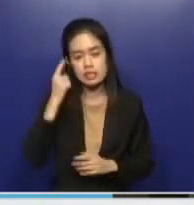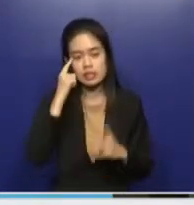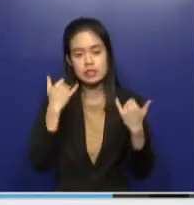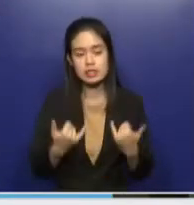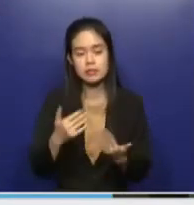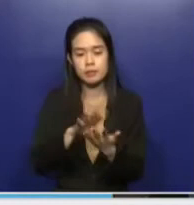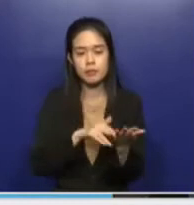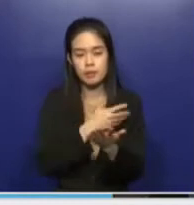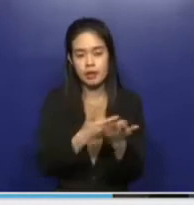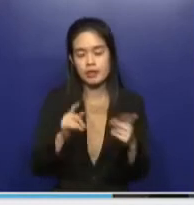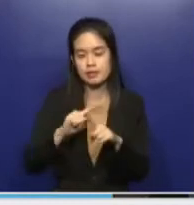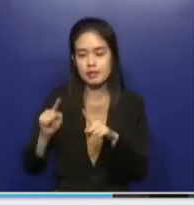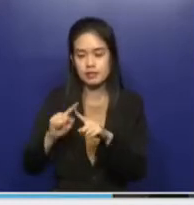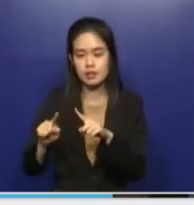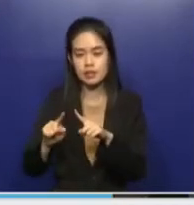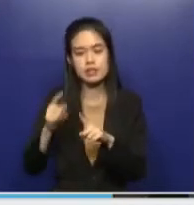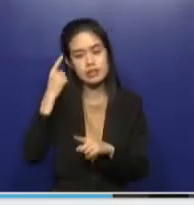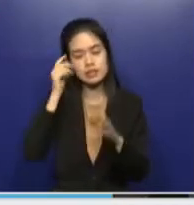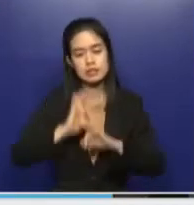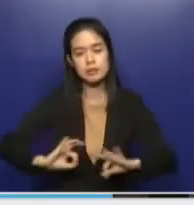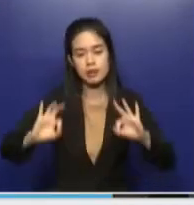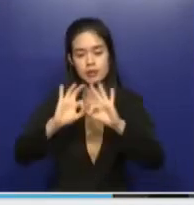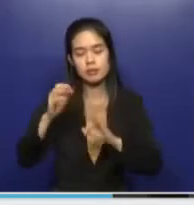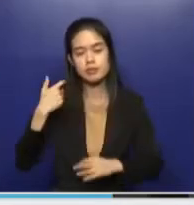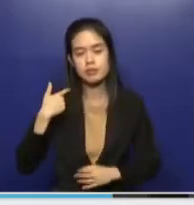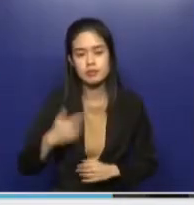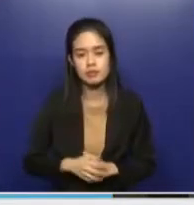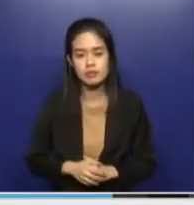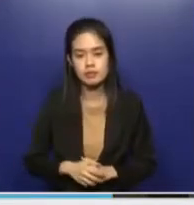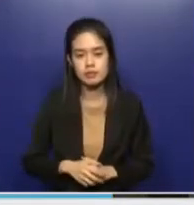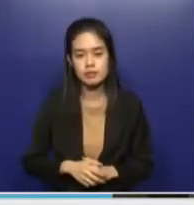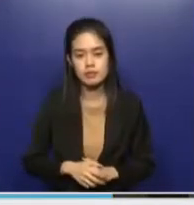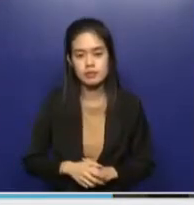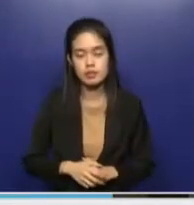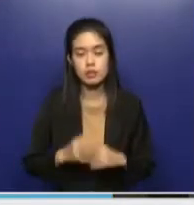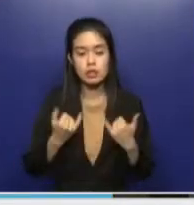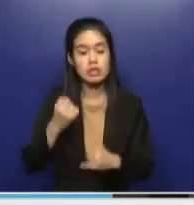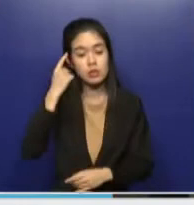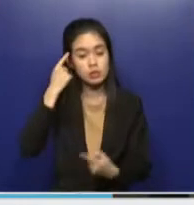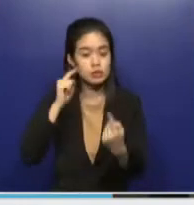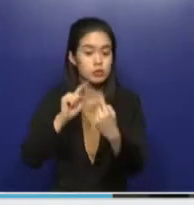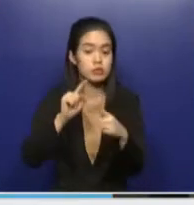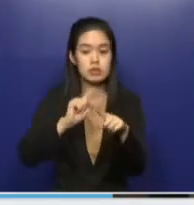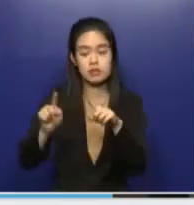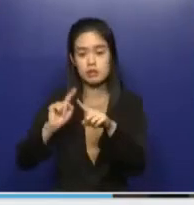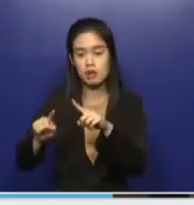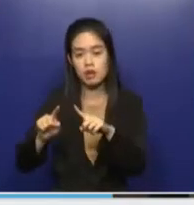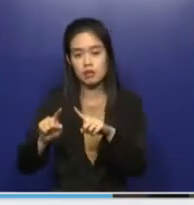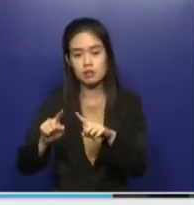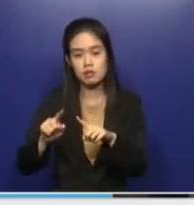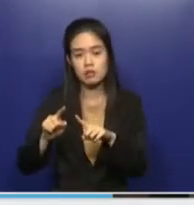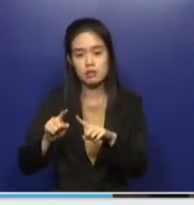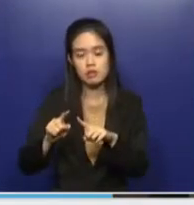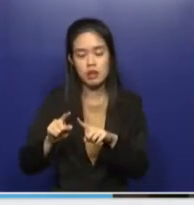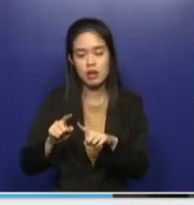ที่มีความสำคัญต่อบทเรียนของเรานั่นหมายความว่าการค้นหาเป้าหมายร่วมกันการนำความคิดเห็น